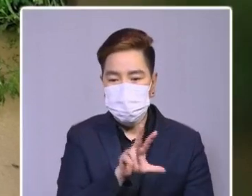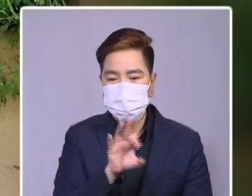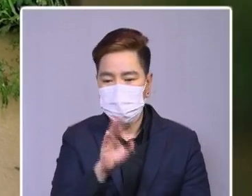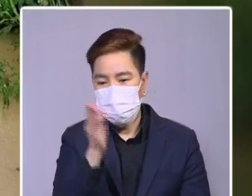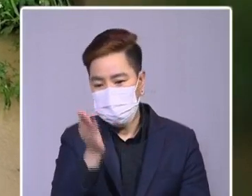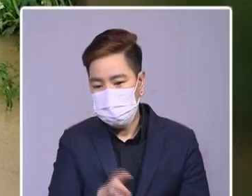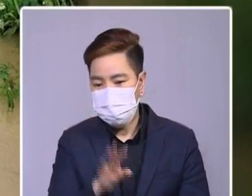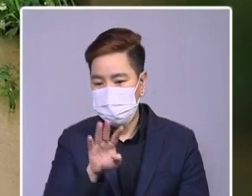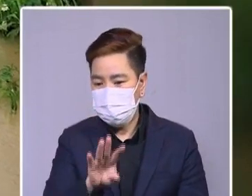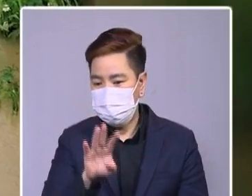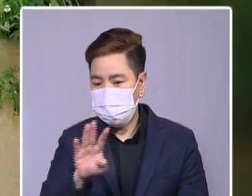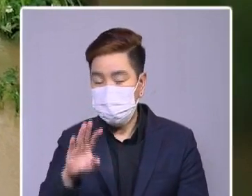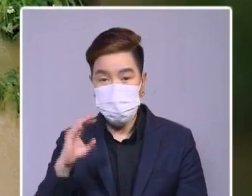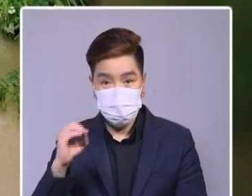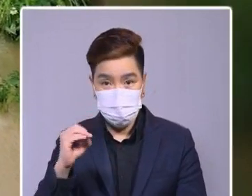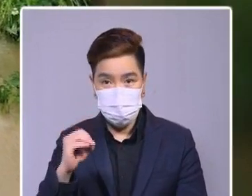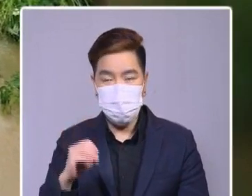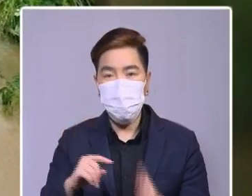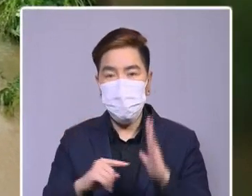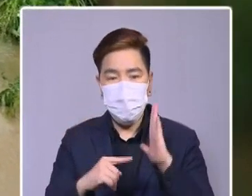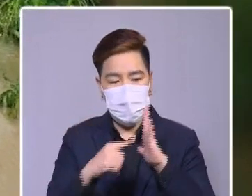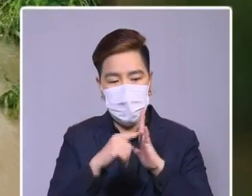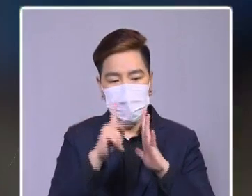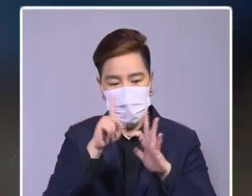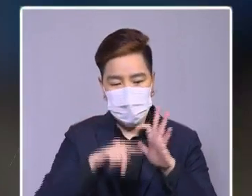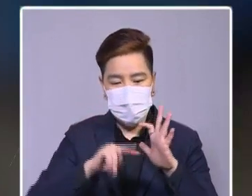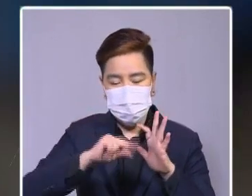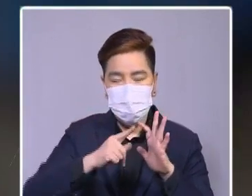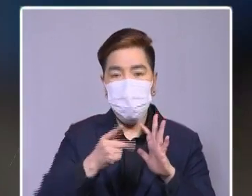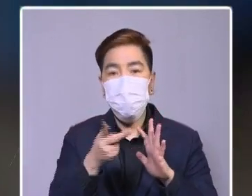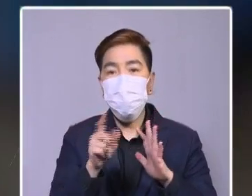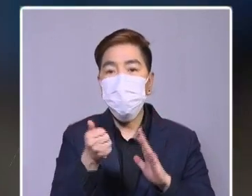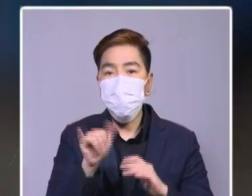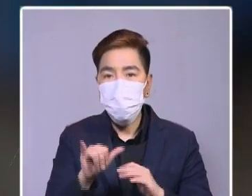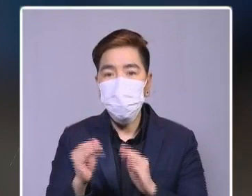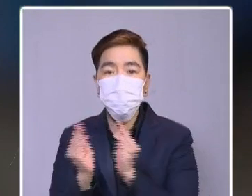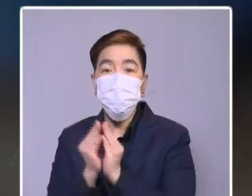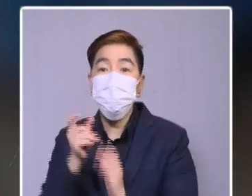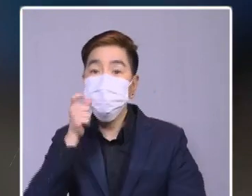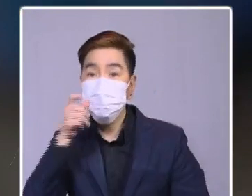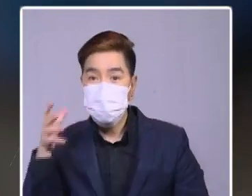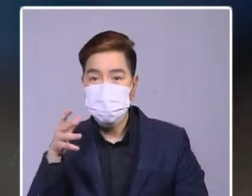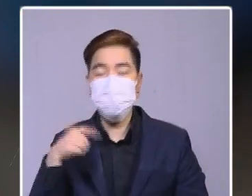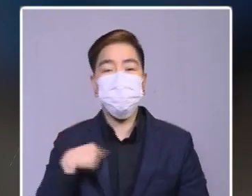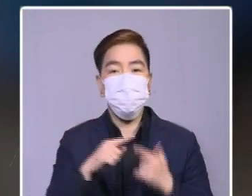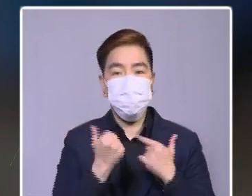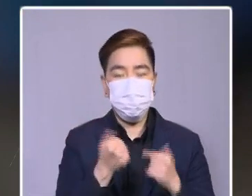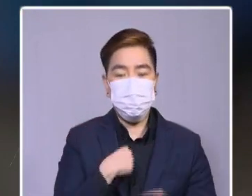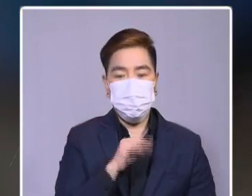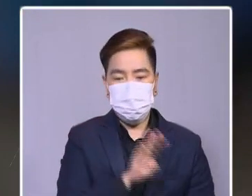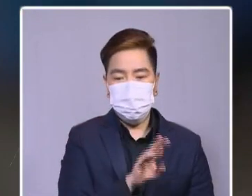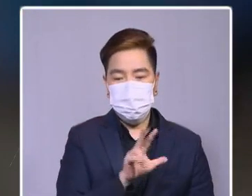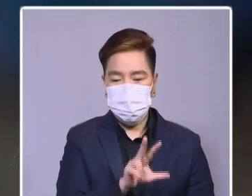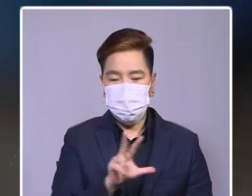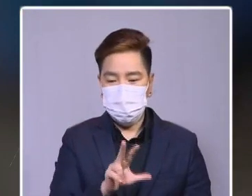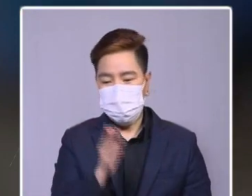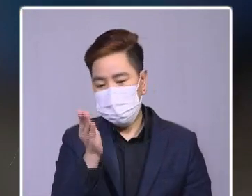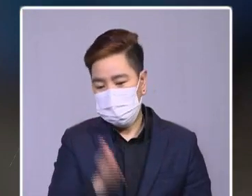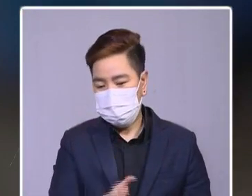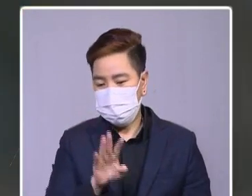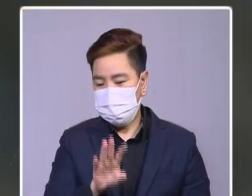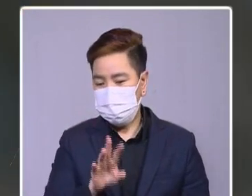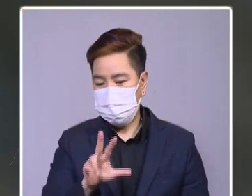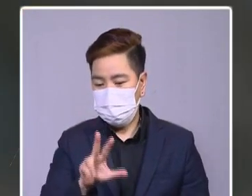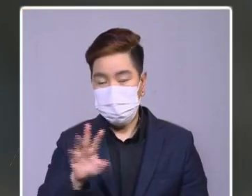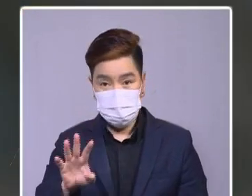439/440ชุมทางแก่งคอยชุมทางบัวใหญ่ชุมทางแก่งคอยขบวนรถท้องถิ่นที่433/434